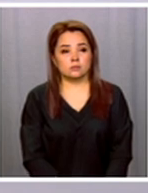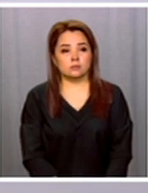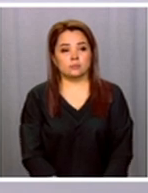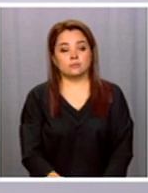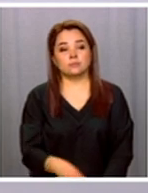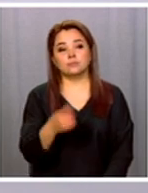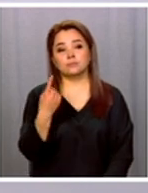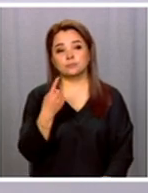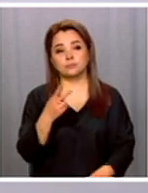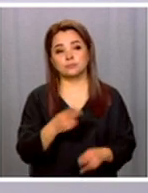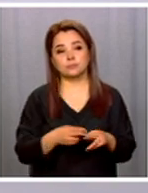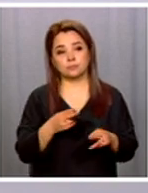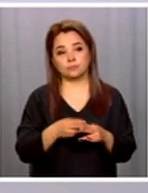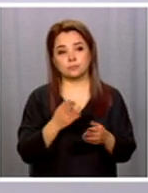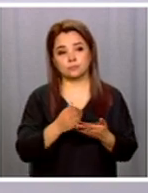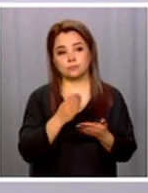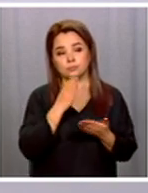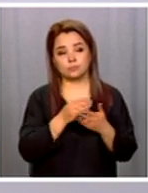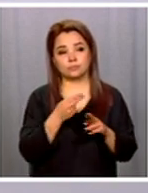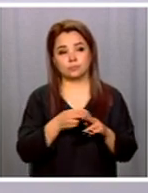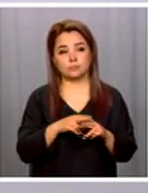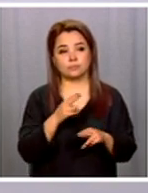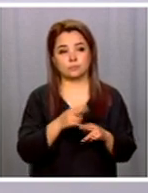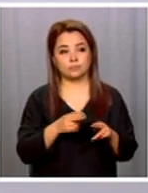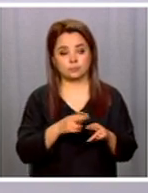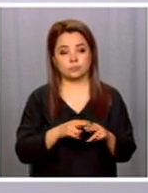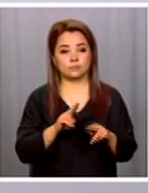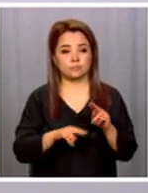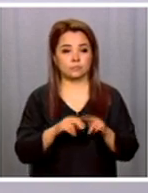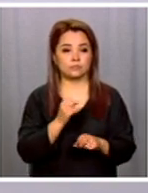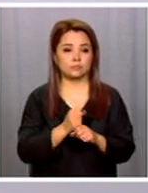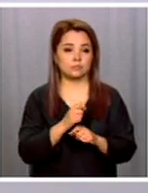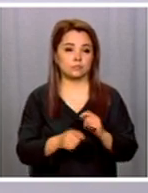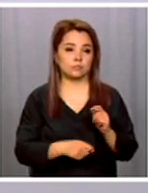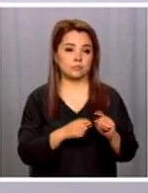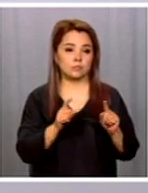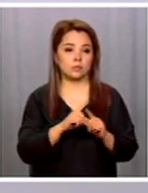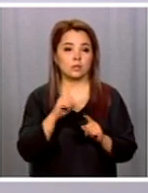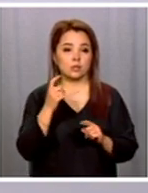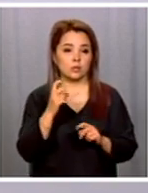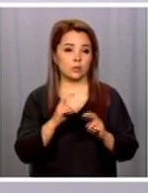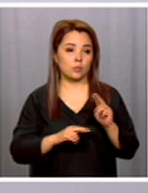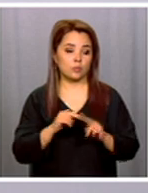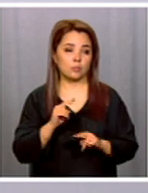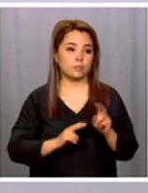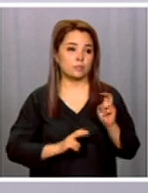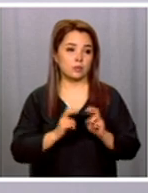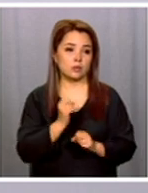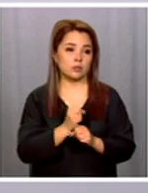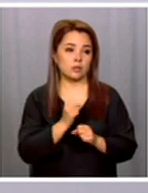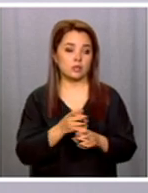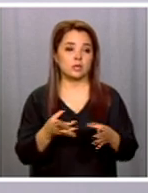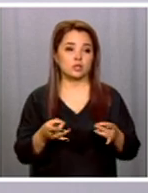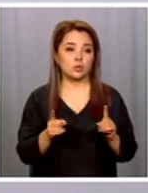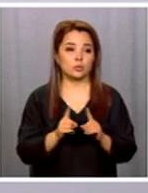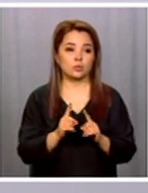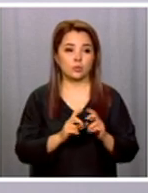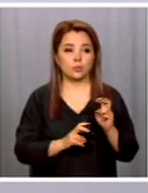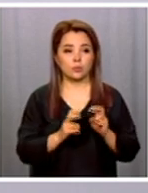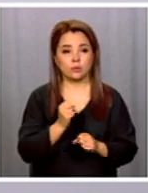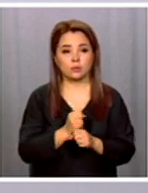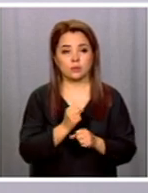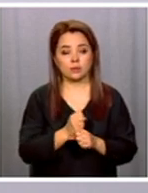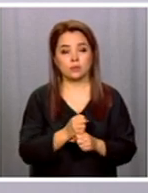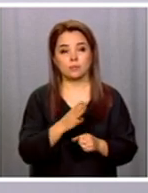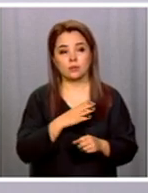Бірінші, металлургия. Яғни металлургия құрастырмалы материалдар мен химия өнеркәсібі үшін жалпы шикізат өндіретін өнеркәсіптің